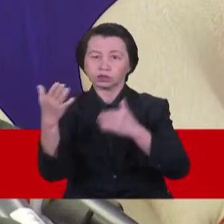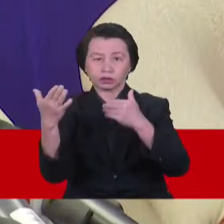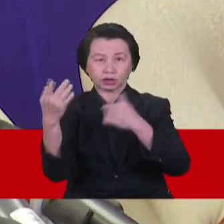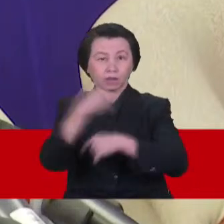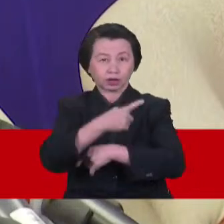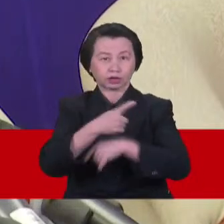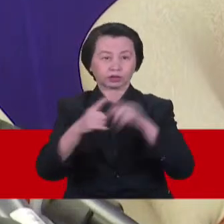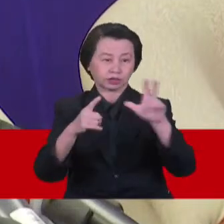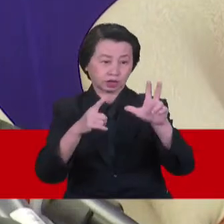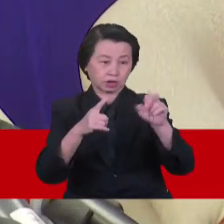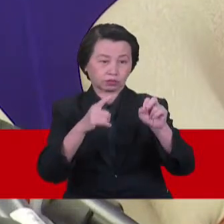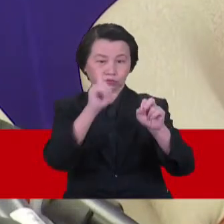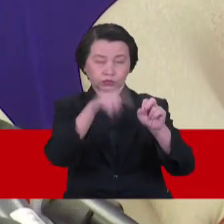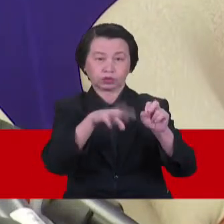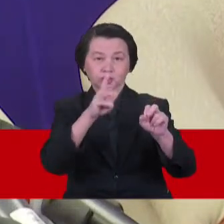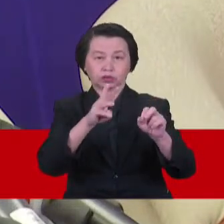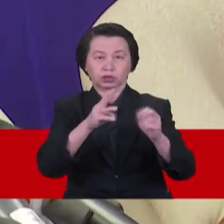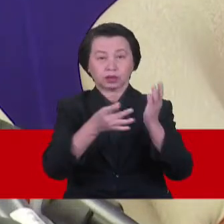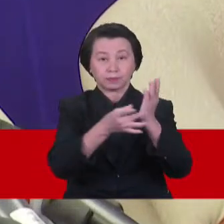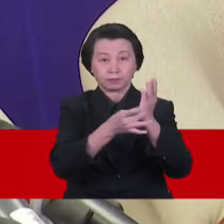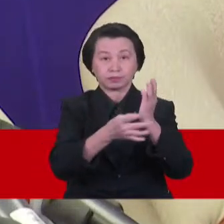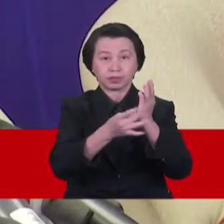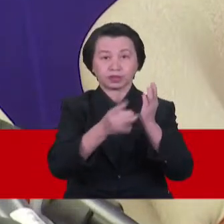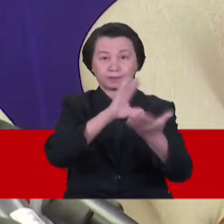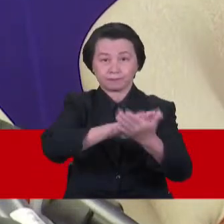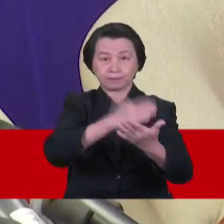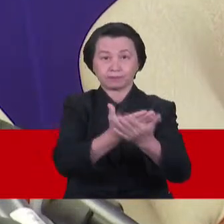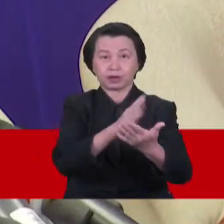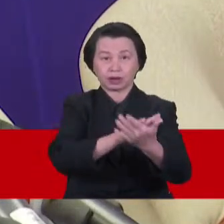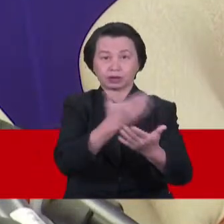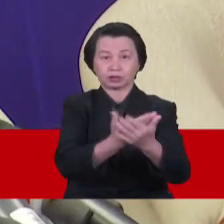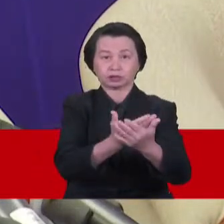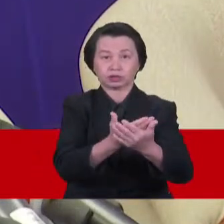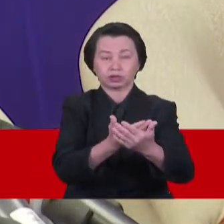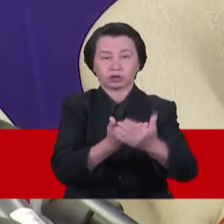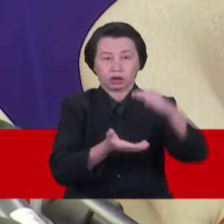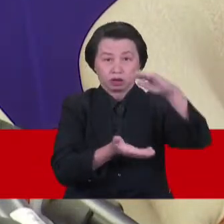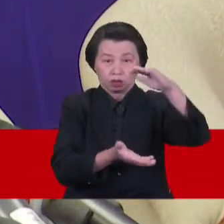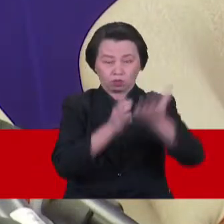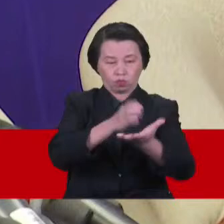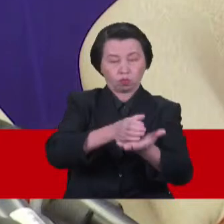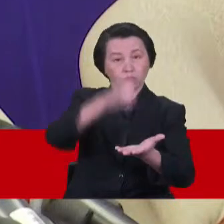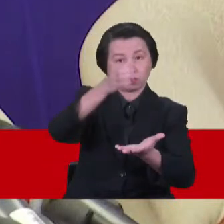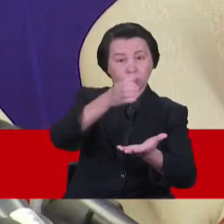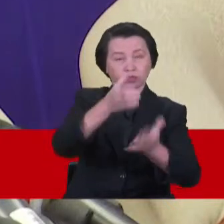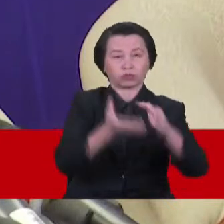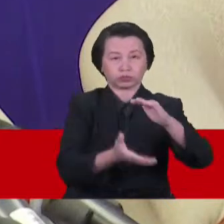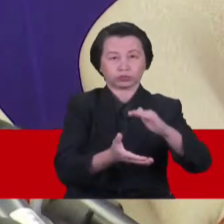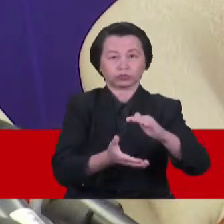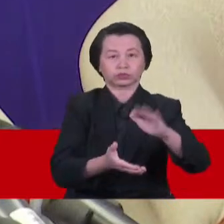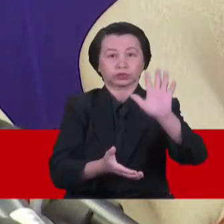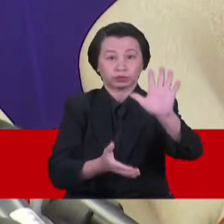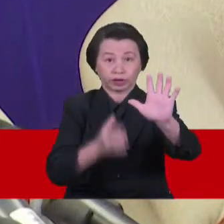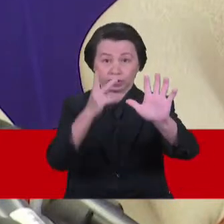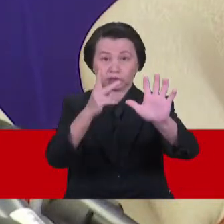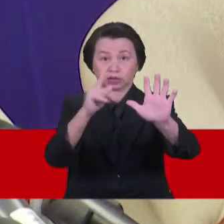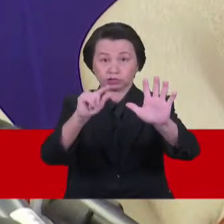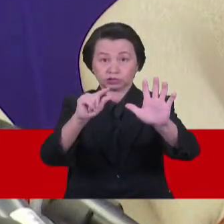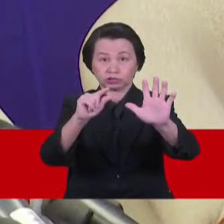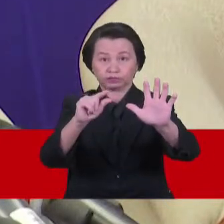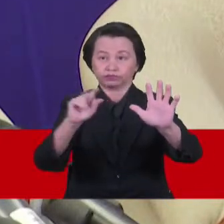untuk minyak sawit masak, minyak sawit ini yang berbotol yang dijual 5 kilogram